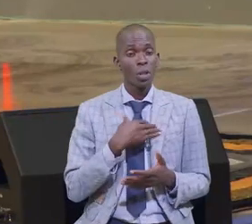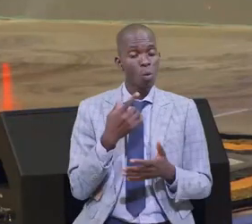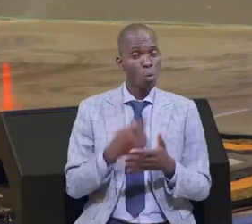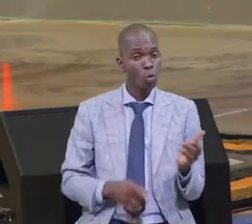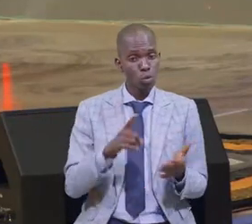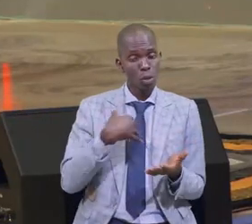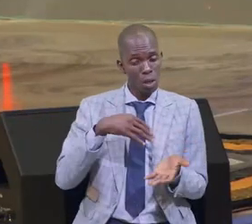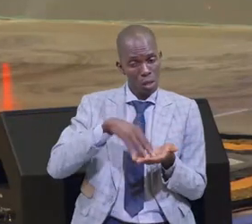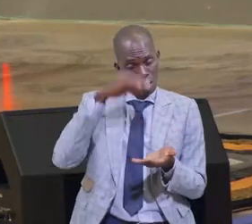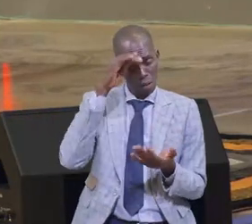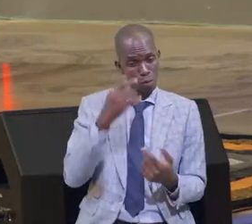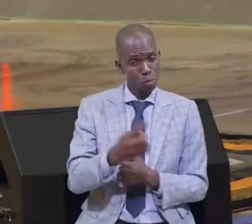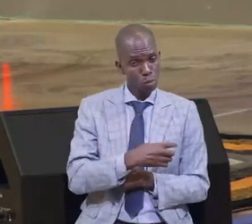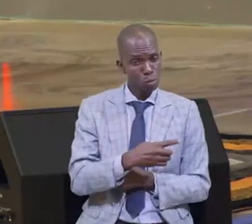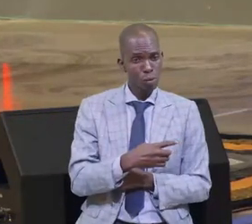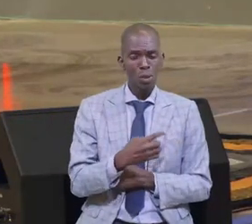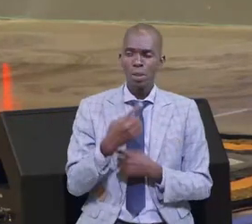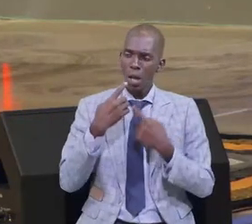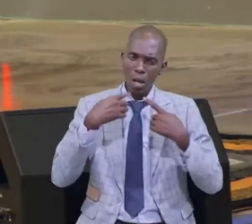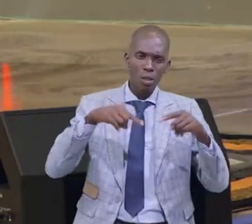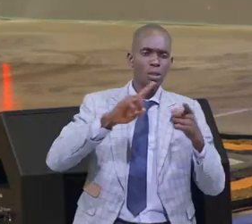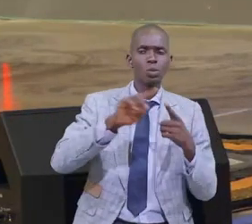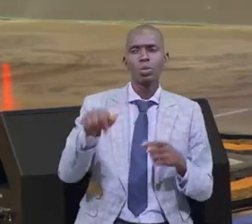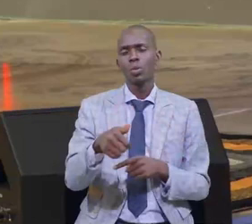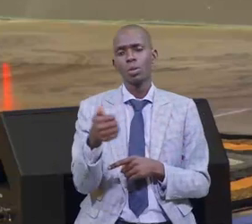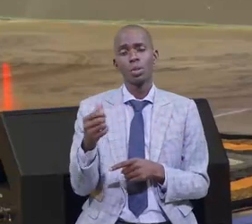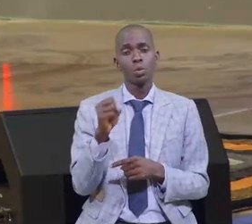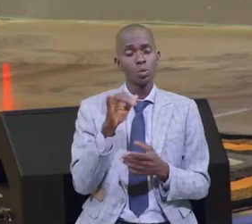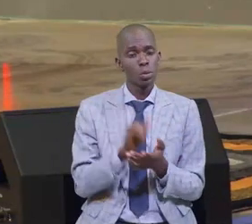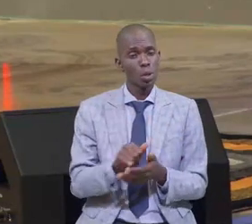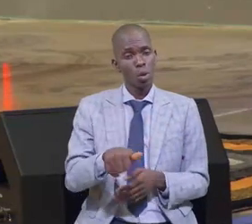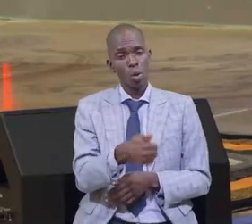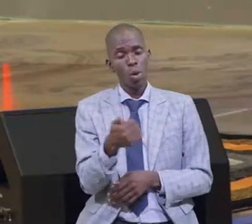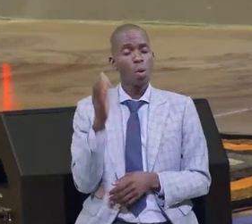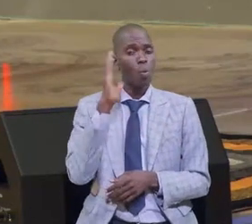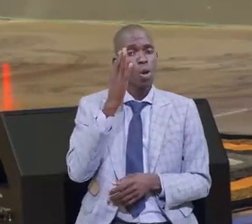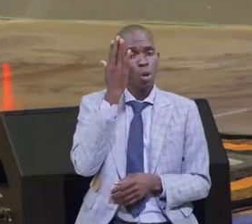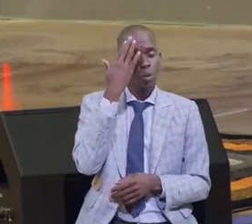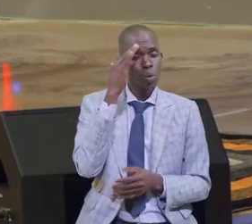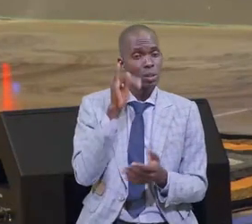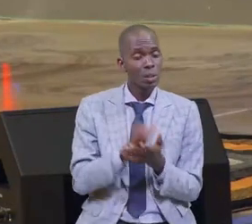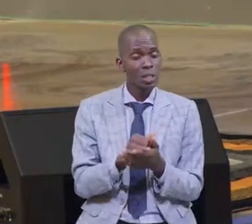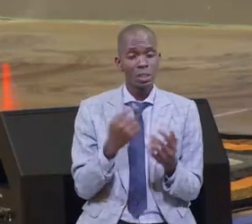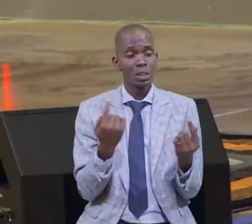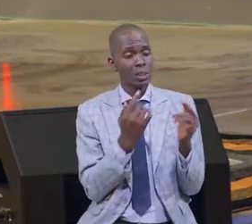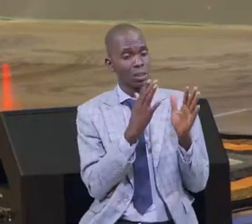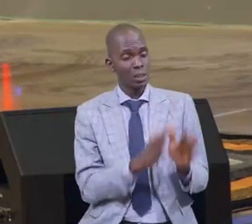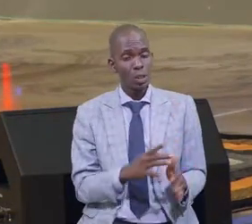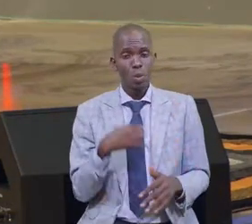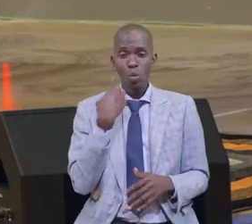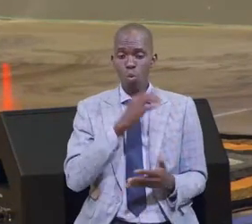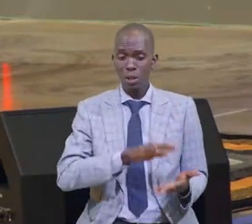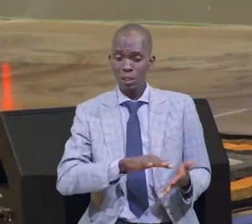Et ce que vous avez appris ce jour, amenez-le à d'autres personnes afin qu'ils sachent que les pécheurs